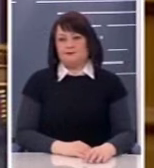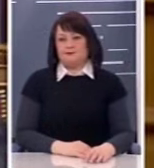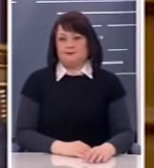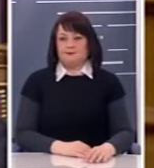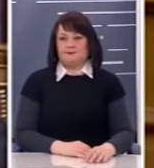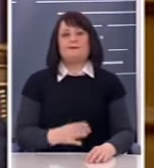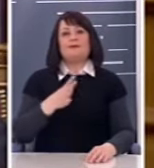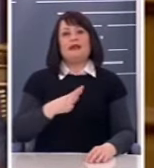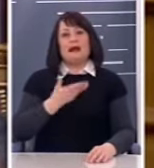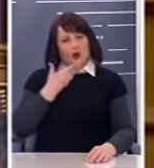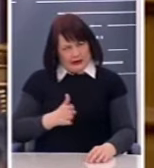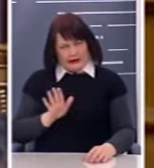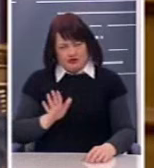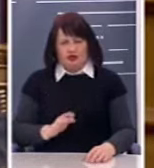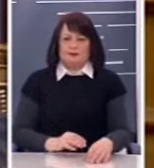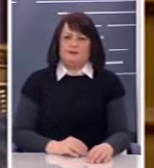Θέλω λοιπόν να κλείσω με αυτό.